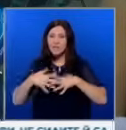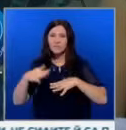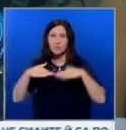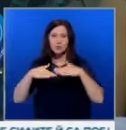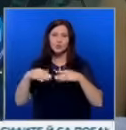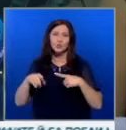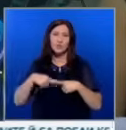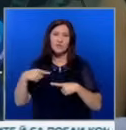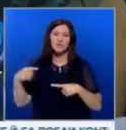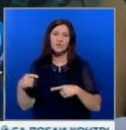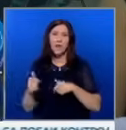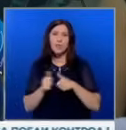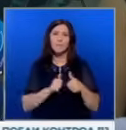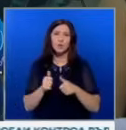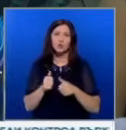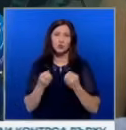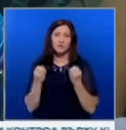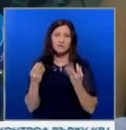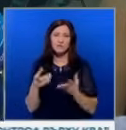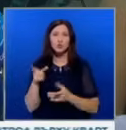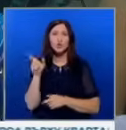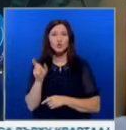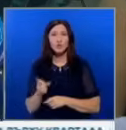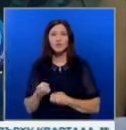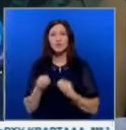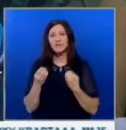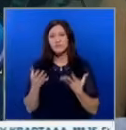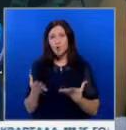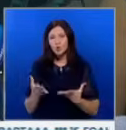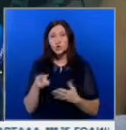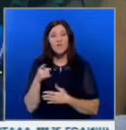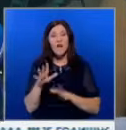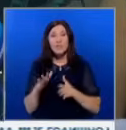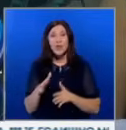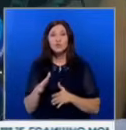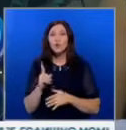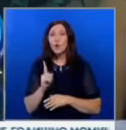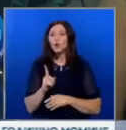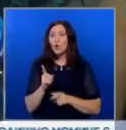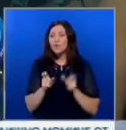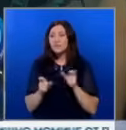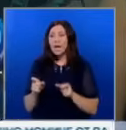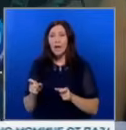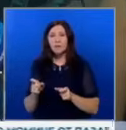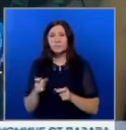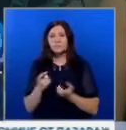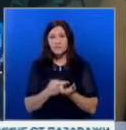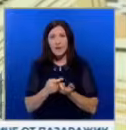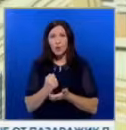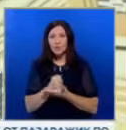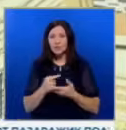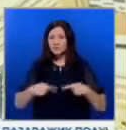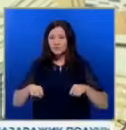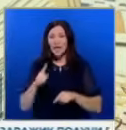им, развитие на апаратурните възможности, на човешките възможности. Това е нещо вече, което всяко лечебно заведение само ще